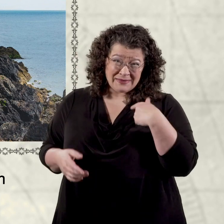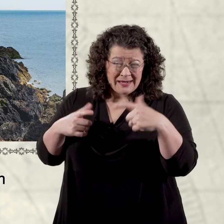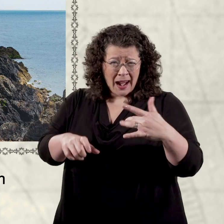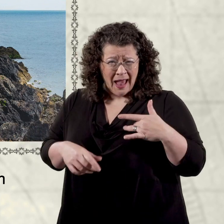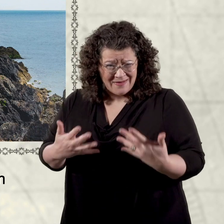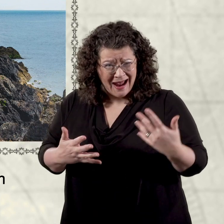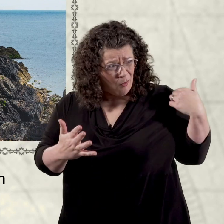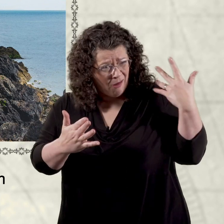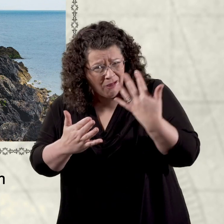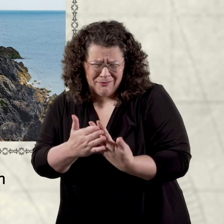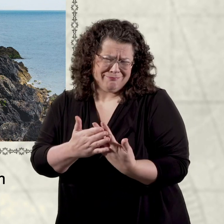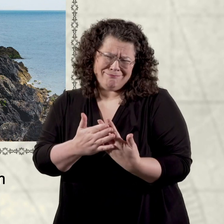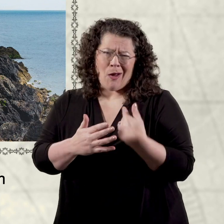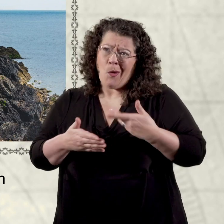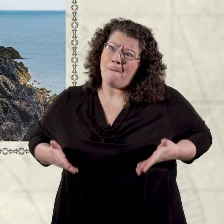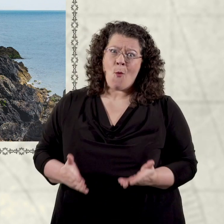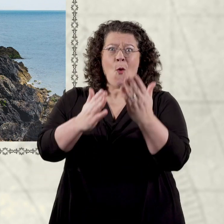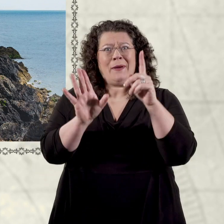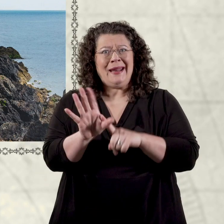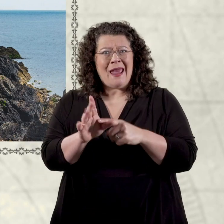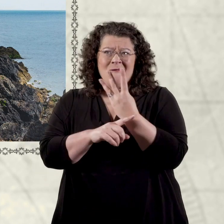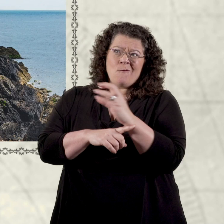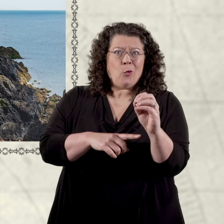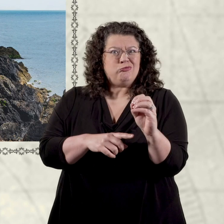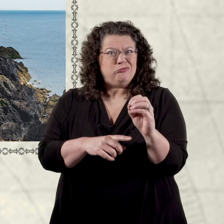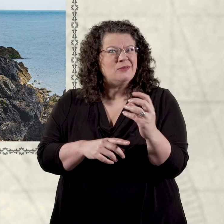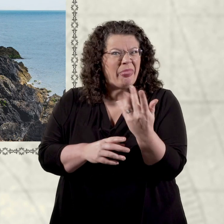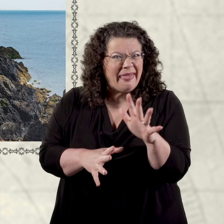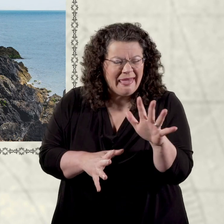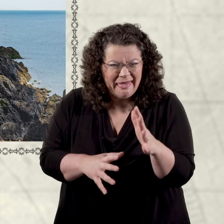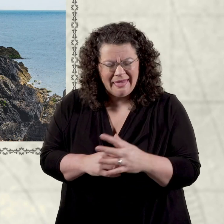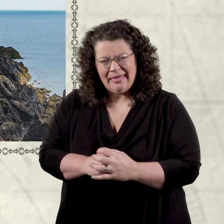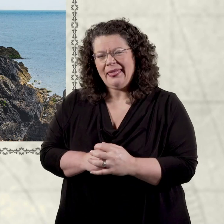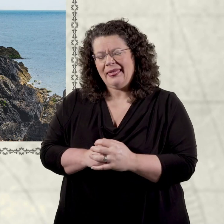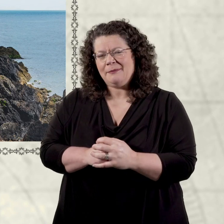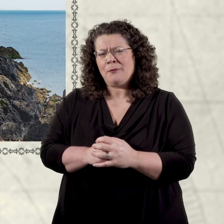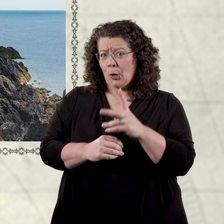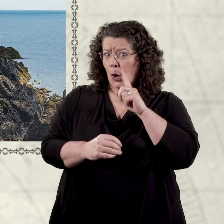chi'n meddwl bod fi dal yn fyw a fi na di cael yngeni yn y flwyddyn 400 a rhywbeth.